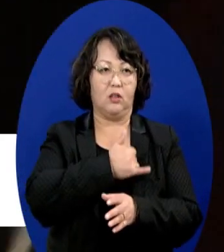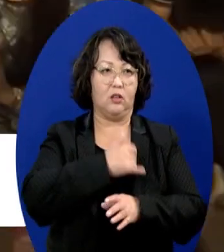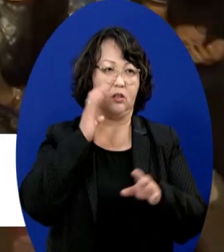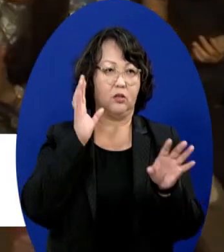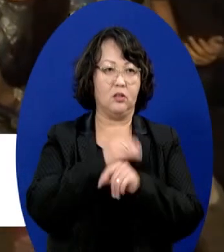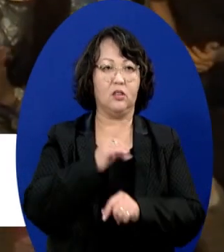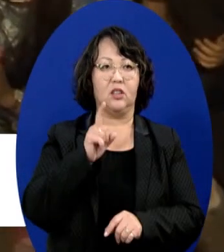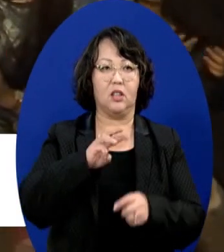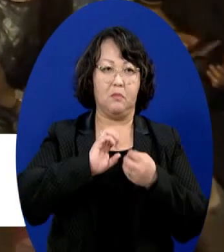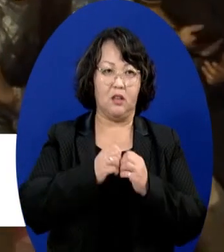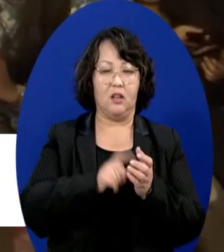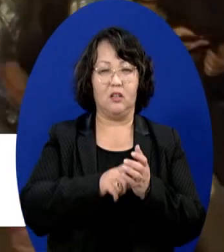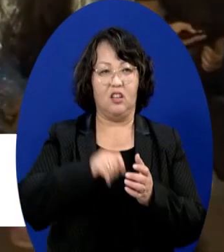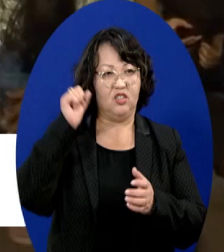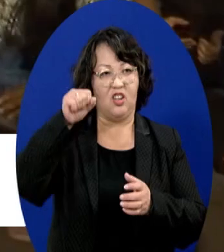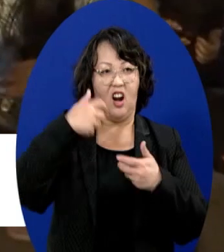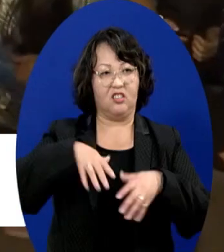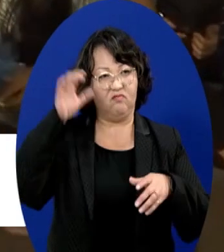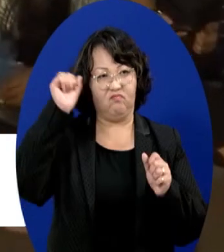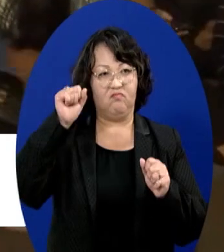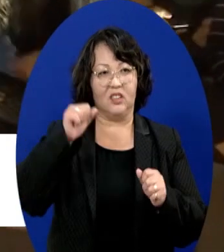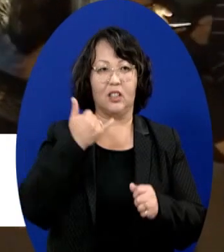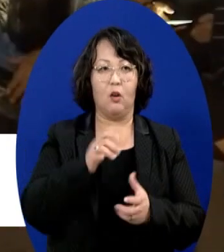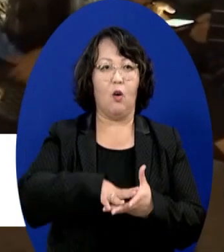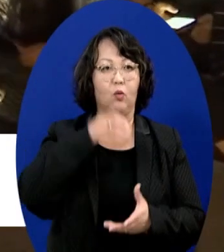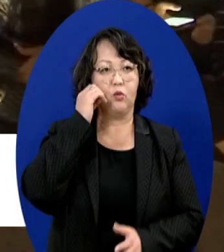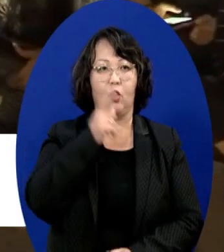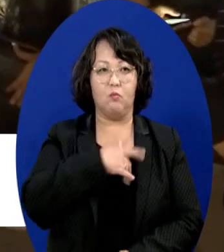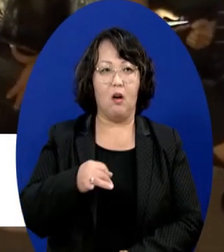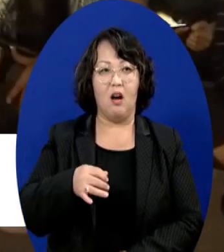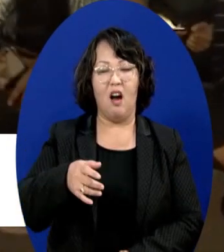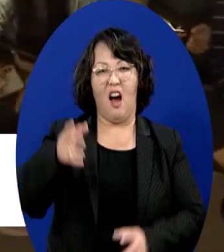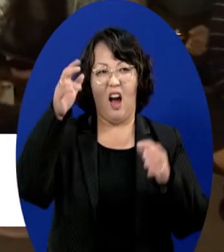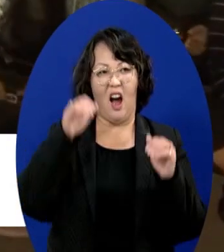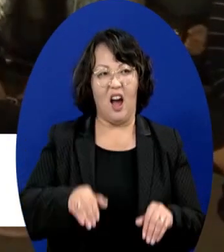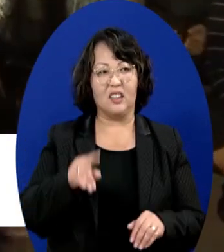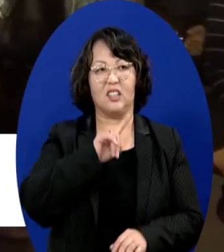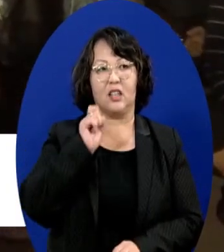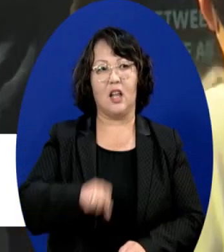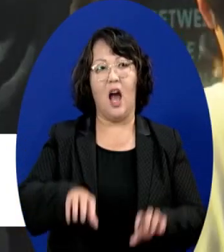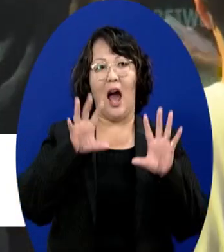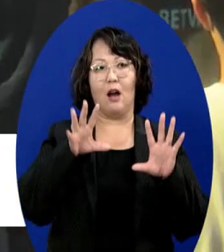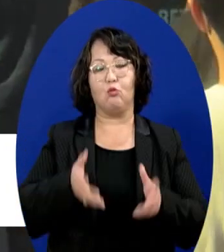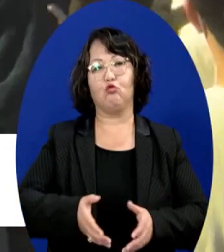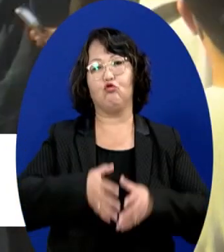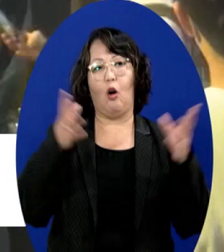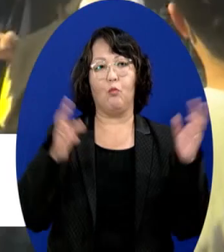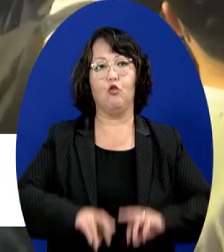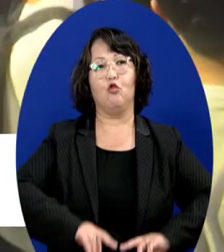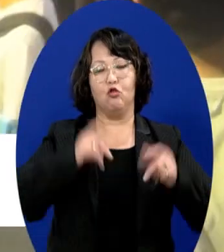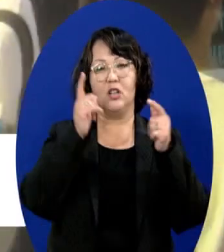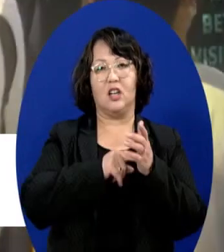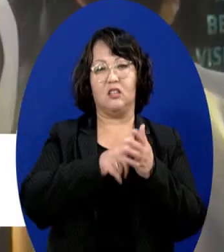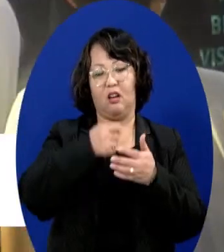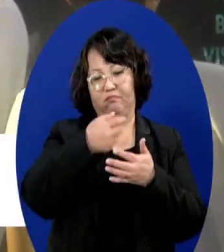болгохыг шаардан жагсаж байгаа маа. Зарим оюутны холбоо хаант засаглалт 10 томоохон өөрчлөлт оруулах санал тунхгыг гаргаад